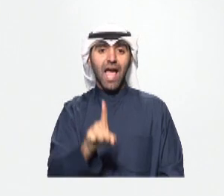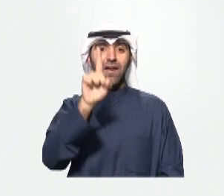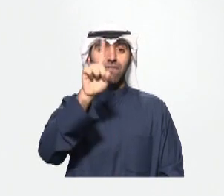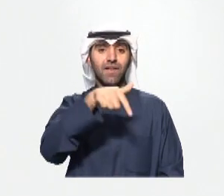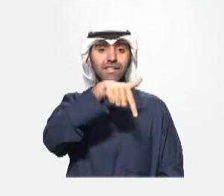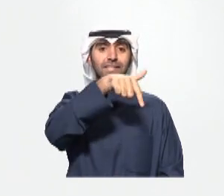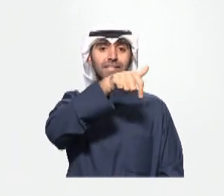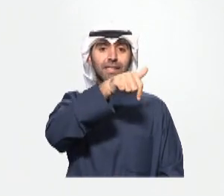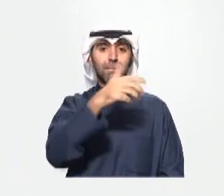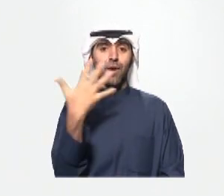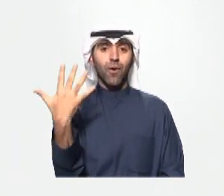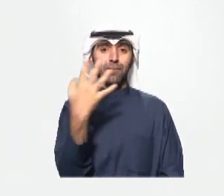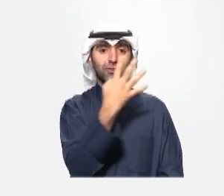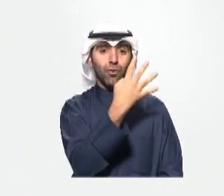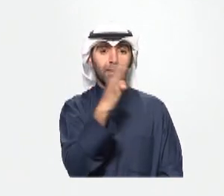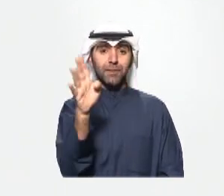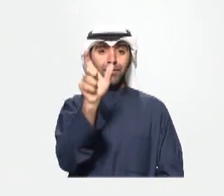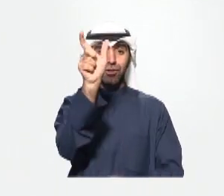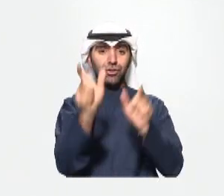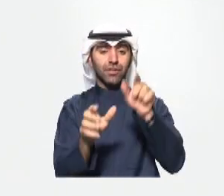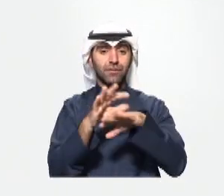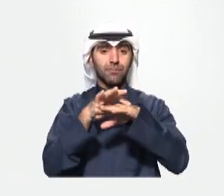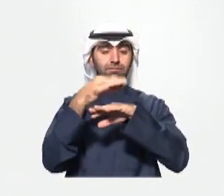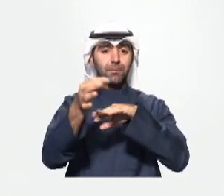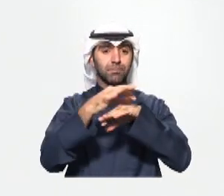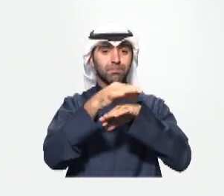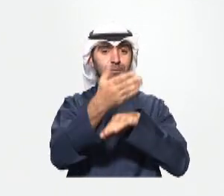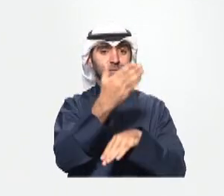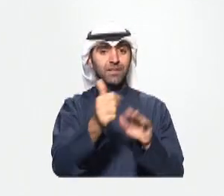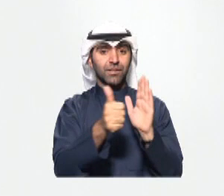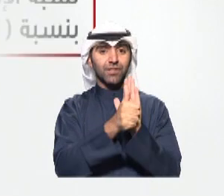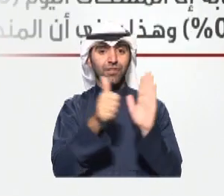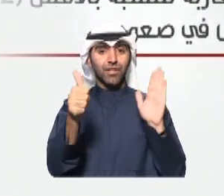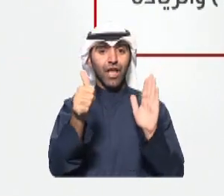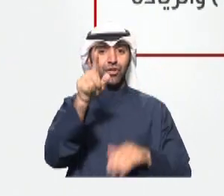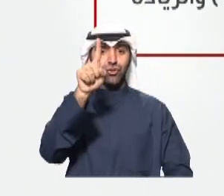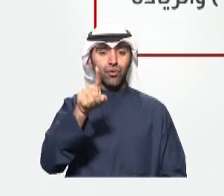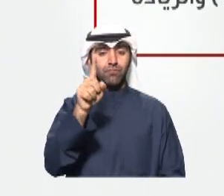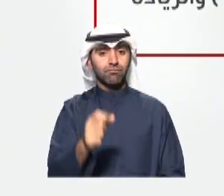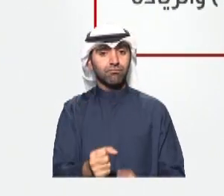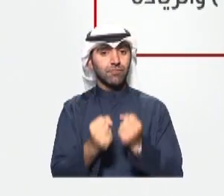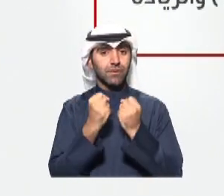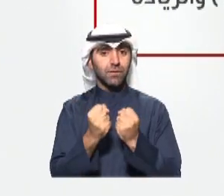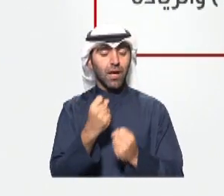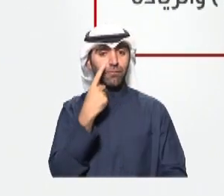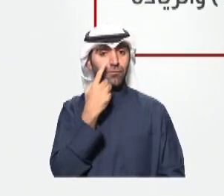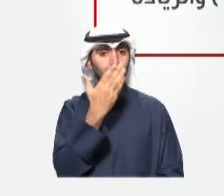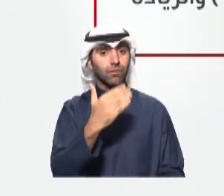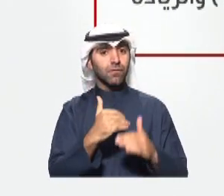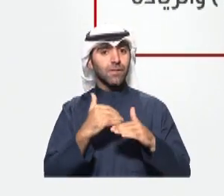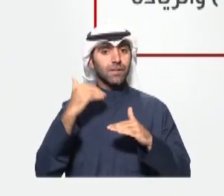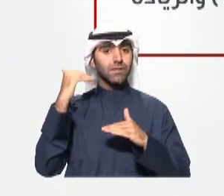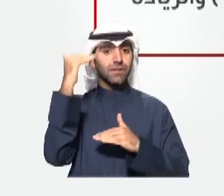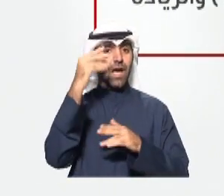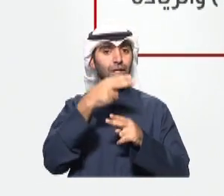13,645 حالة خلال 16 يوم فقط من هذا الشهر، شهر فبراير الجاري.